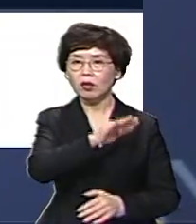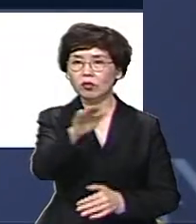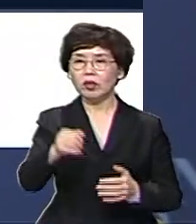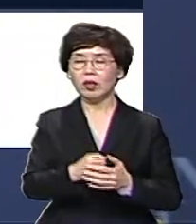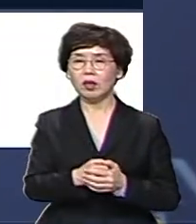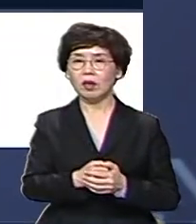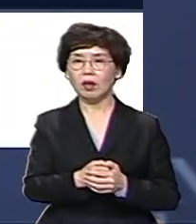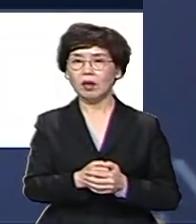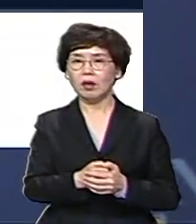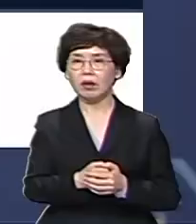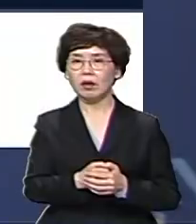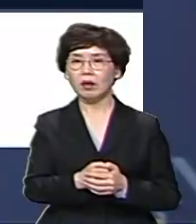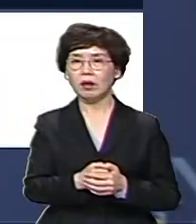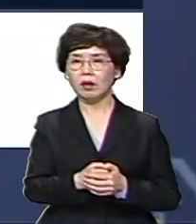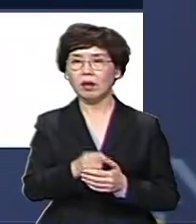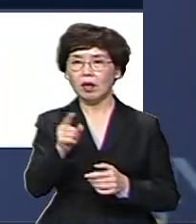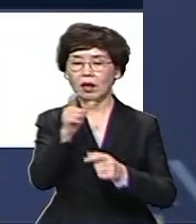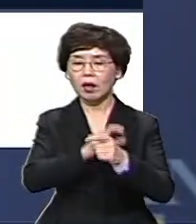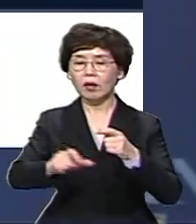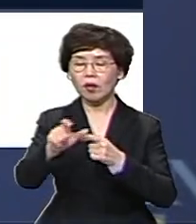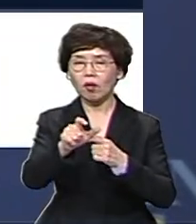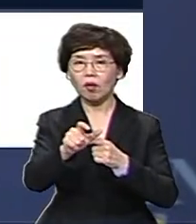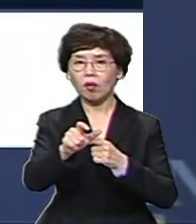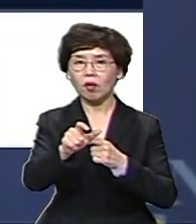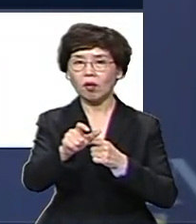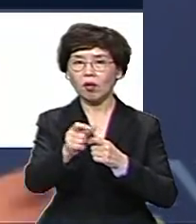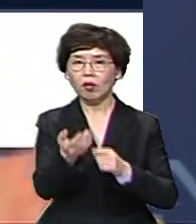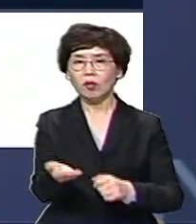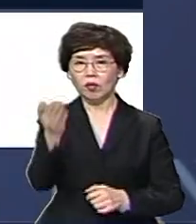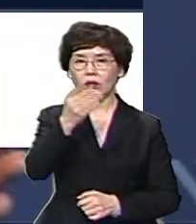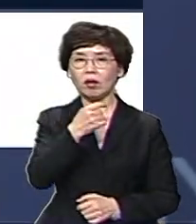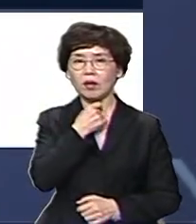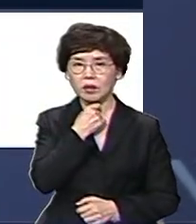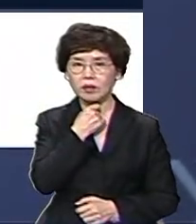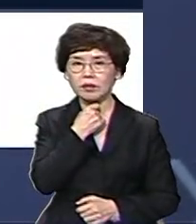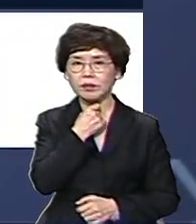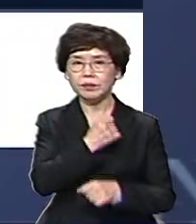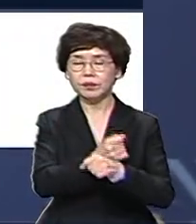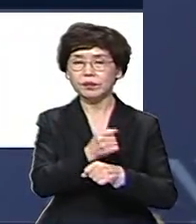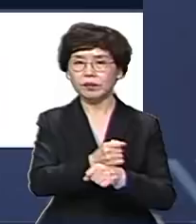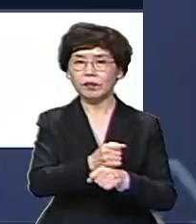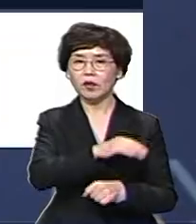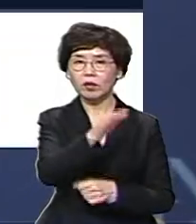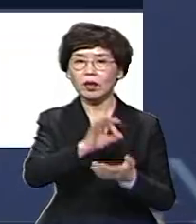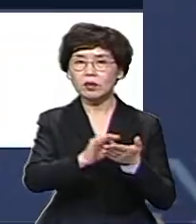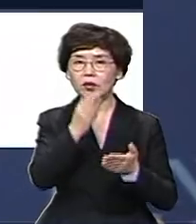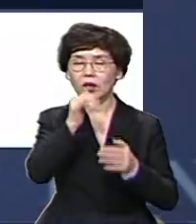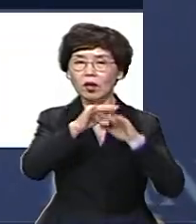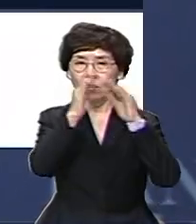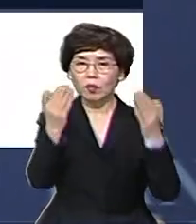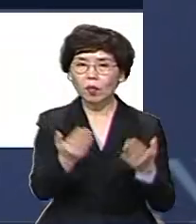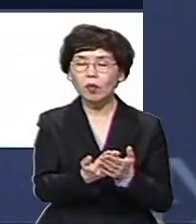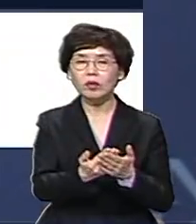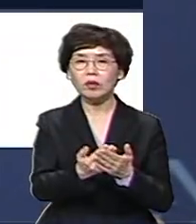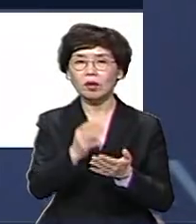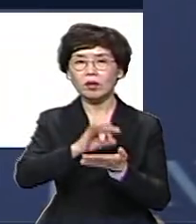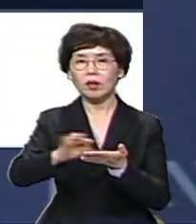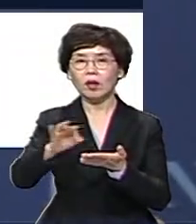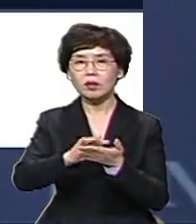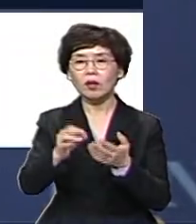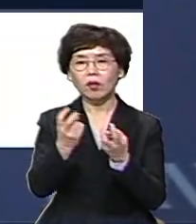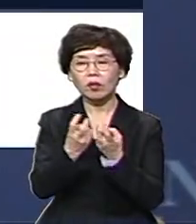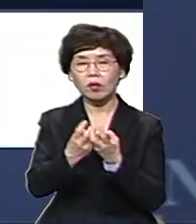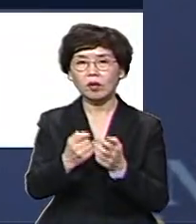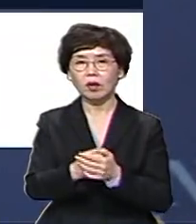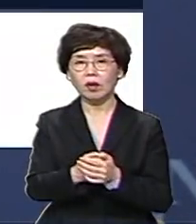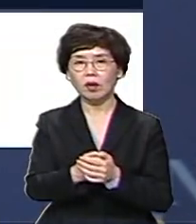대해서는 그렇지만 그런 제재도 포함시킨다는 말씀이시죠? 예, 맞습니다. 제재도 얘기했고 굉장히 많은 이야기를 했습니다. 우리가 새로운 얘기만 들었지만 그렇지만